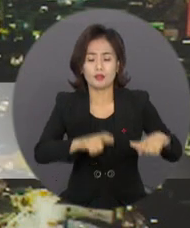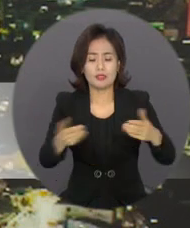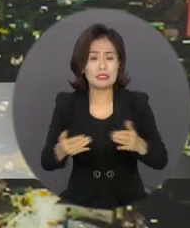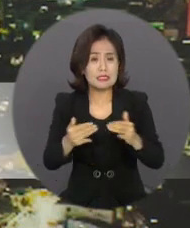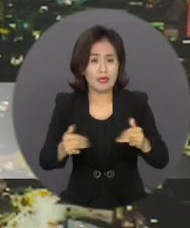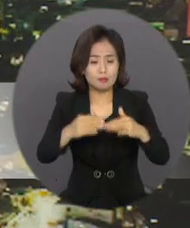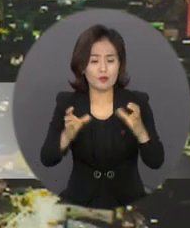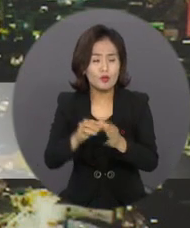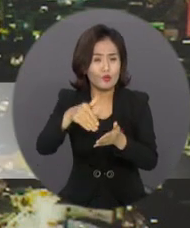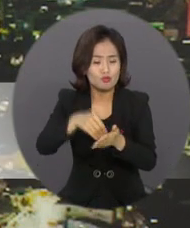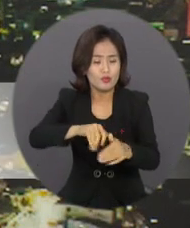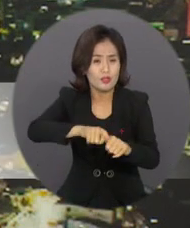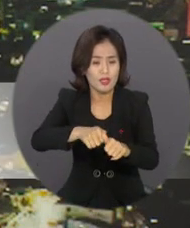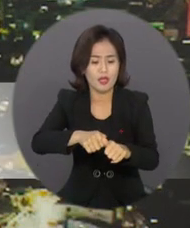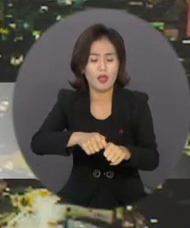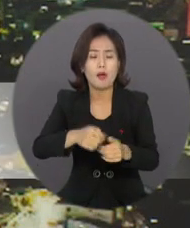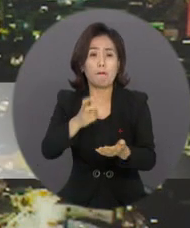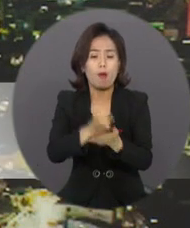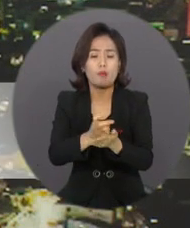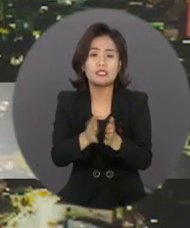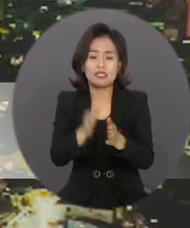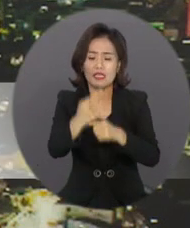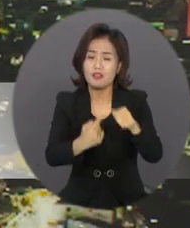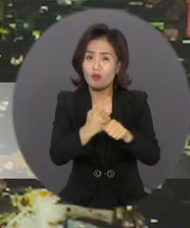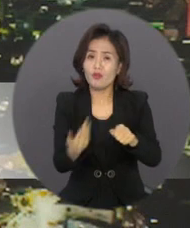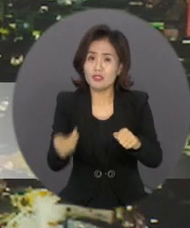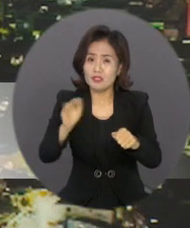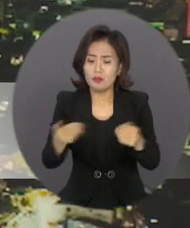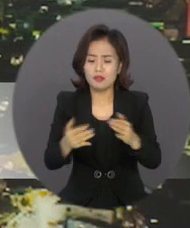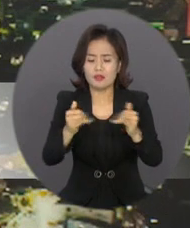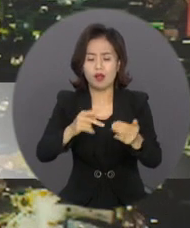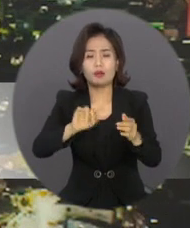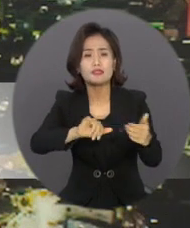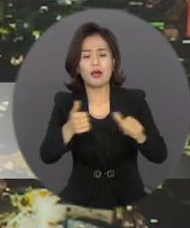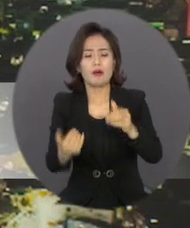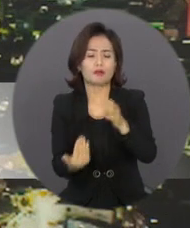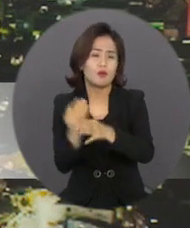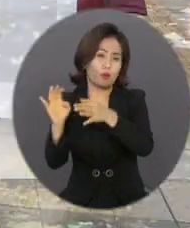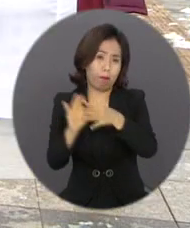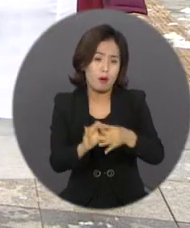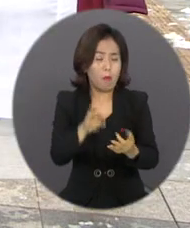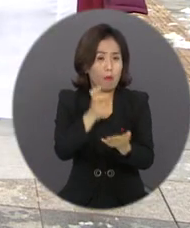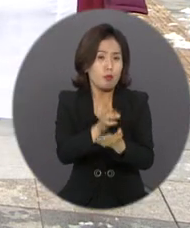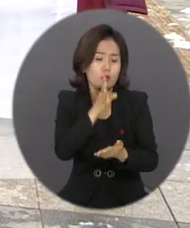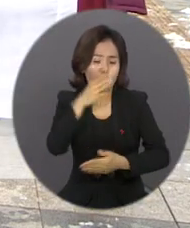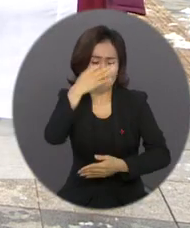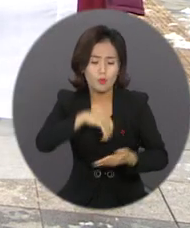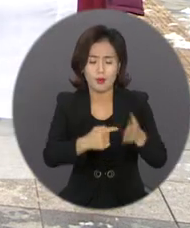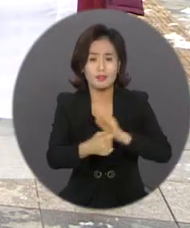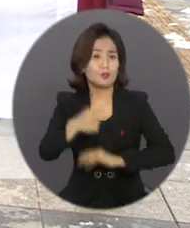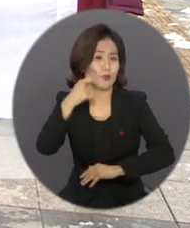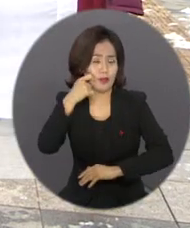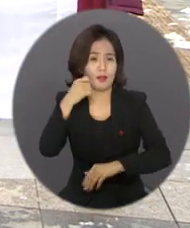지역 노동계가 중대제일 처벌법 시행 1년이 됐지만 노동자 사망사고는 줄지 않고 있고 법은 실질적 효과를